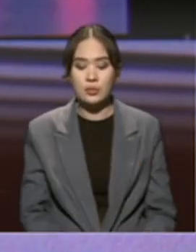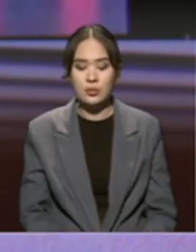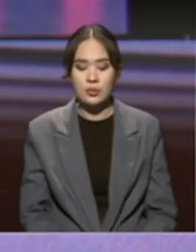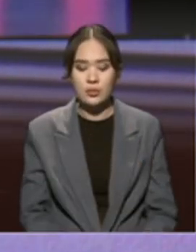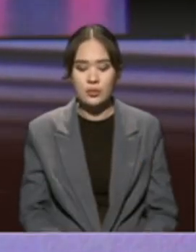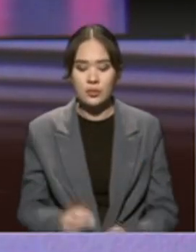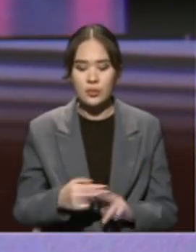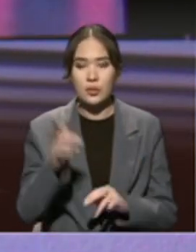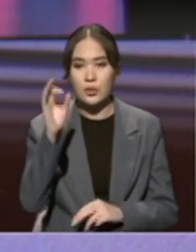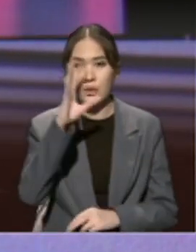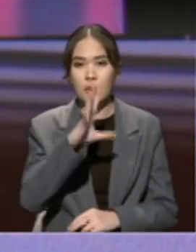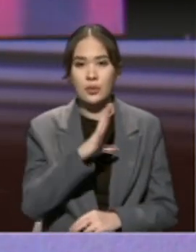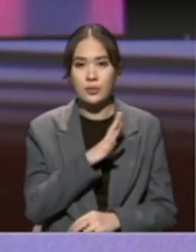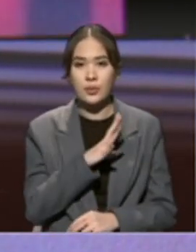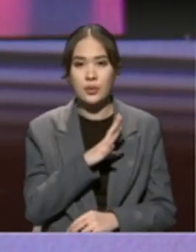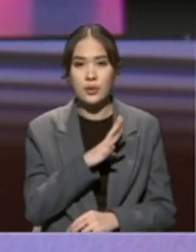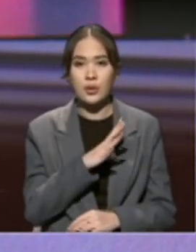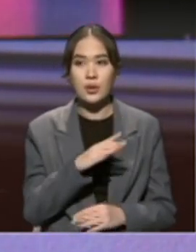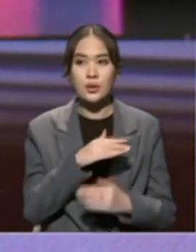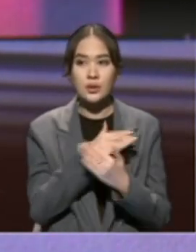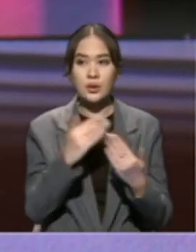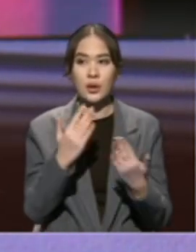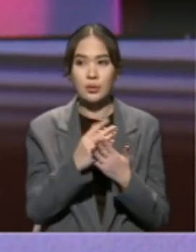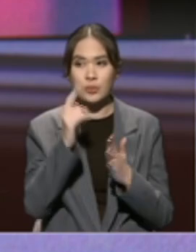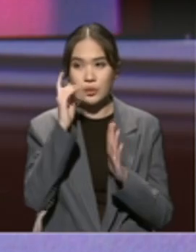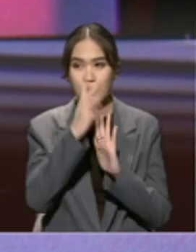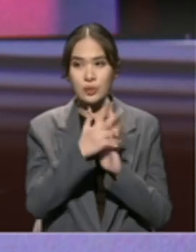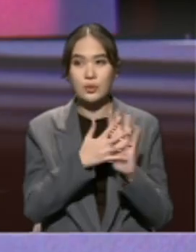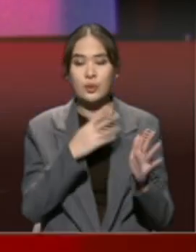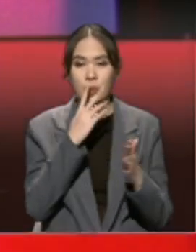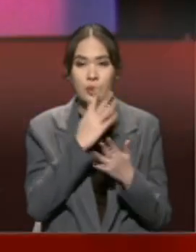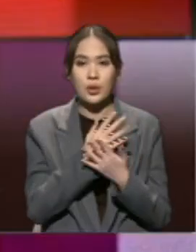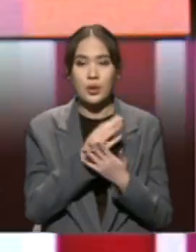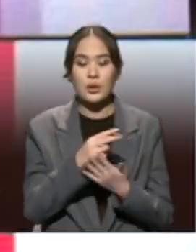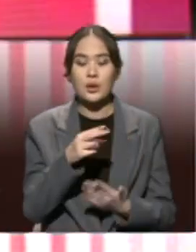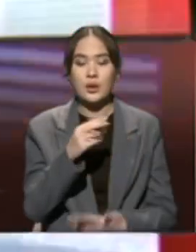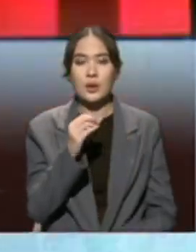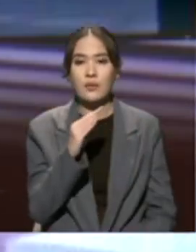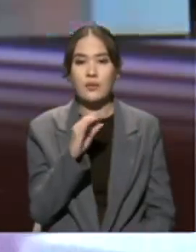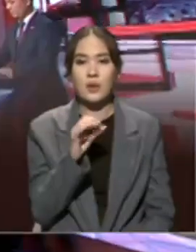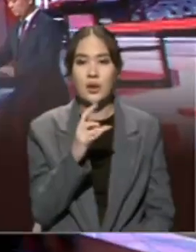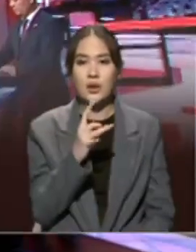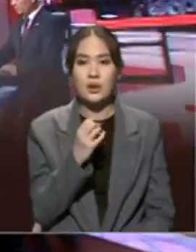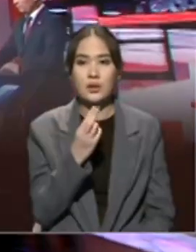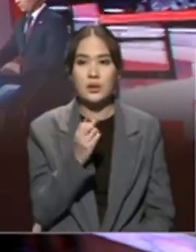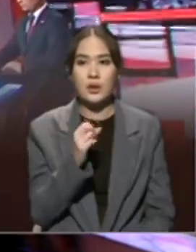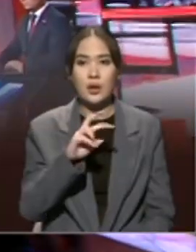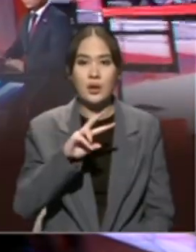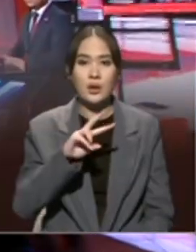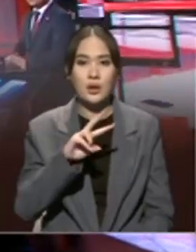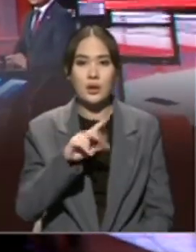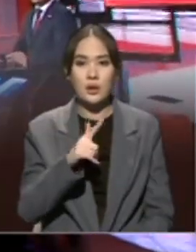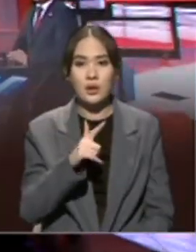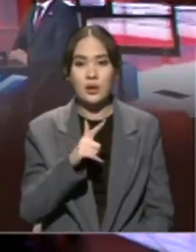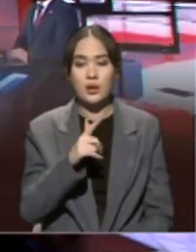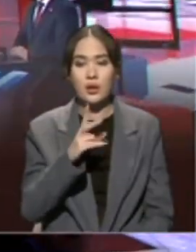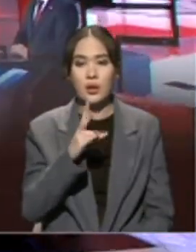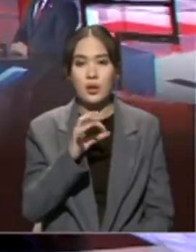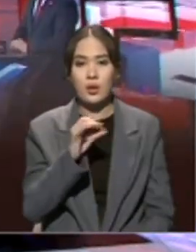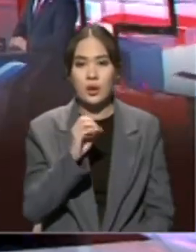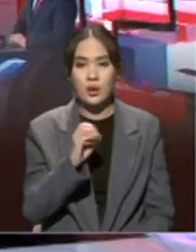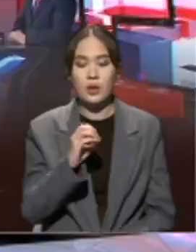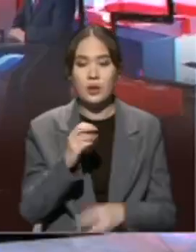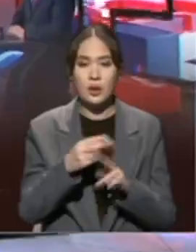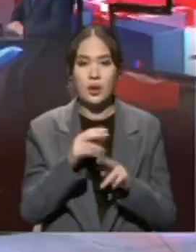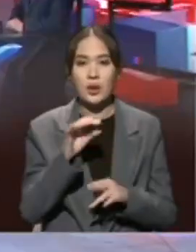алтын сырға ретінде ойлаймын. Бізде сізді оқимыз ғой, мынау дифференциалды ипотека деген тақырып бір өзекті мәселе ғой бізде, иә?